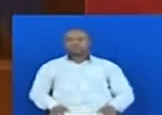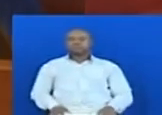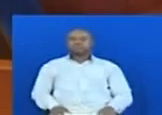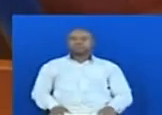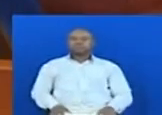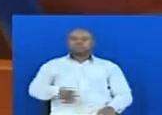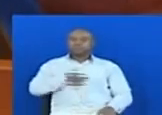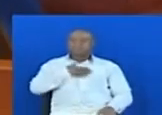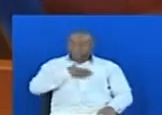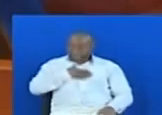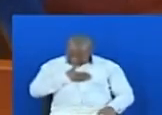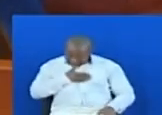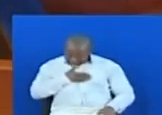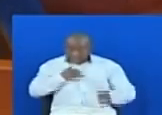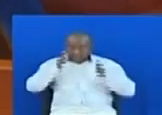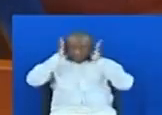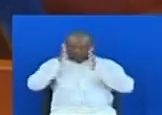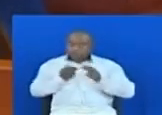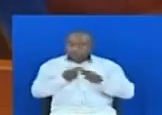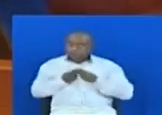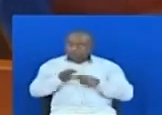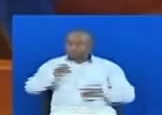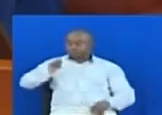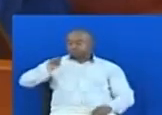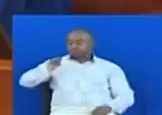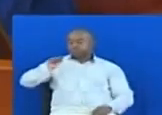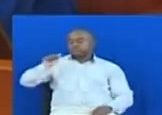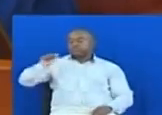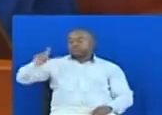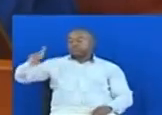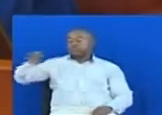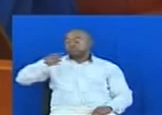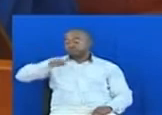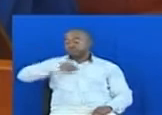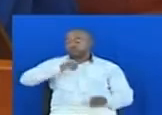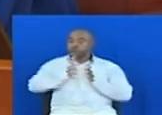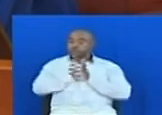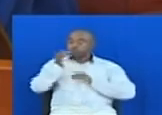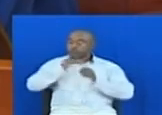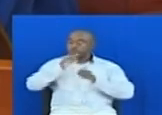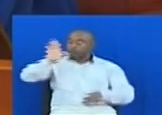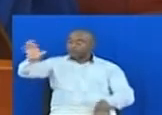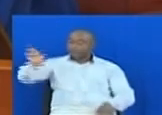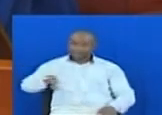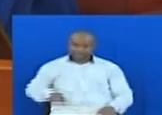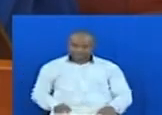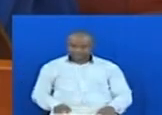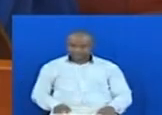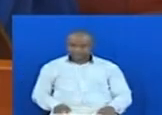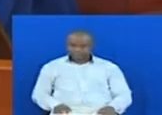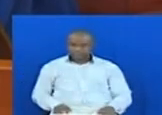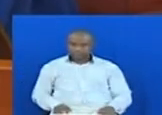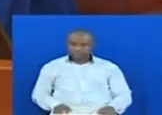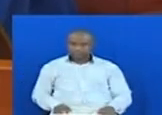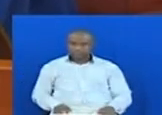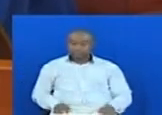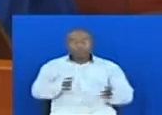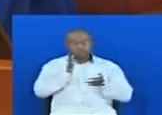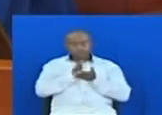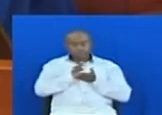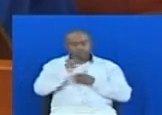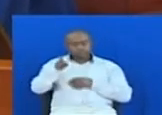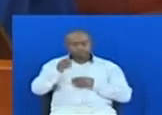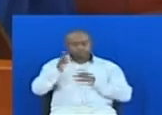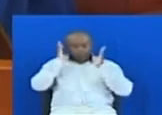Asante sana Mheshimiwa Dr. Saada Mkuya. Nakushukuru sana kwa mchango wako. Kwa kweli Mheshimiwa Bunge, mnatukumbusha mbali.